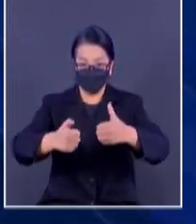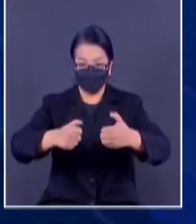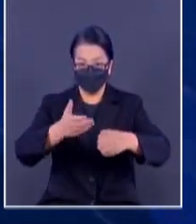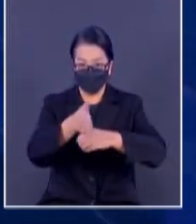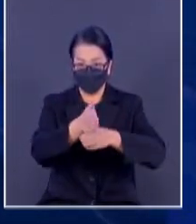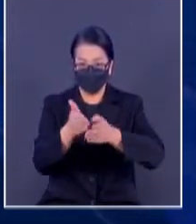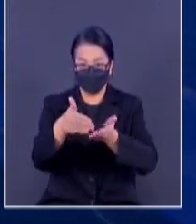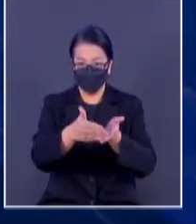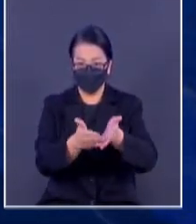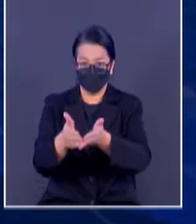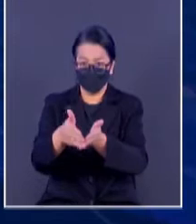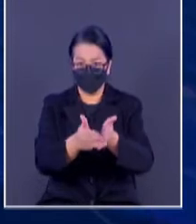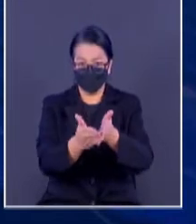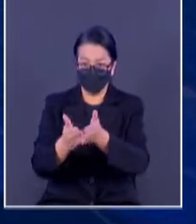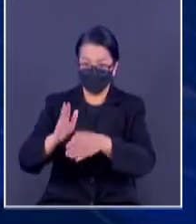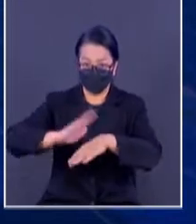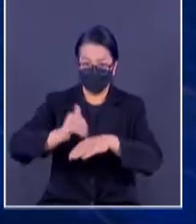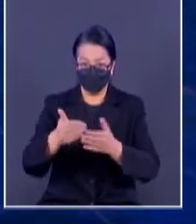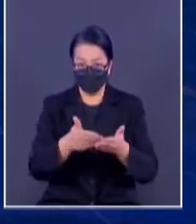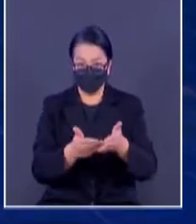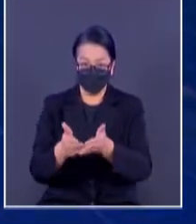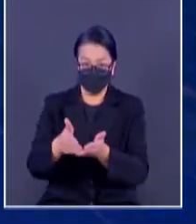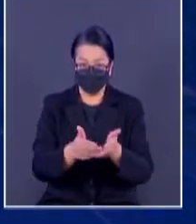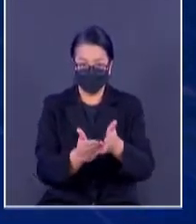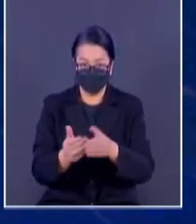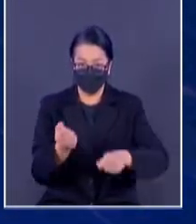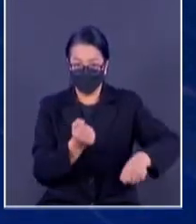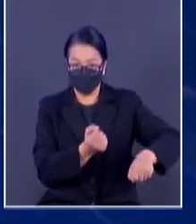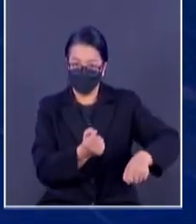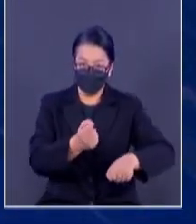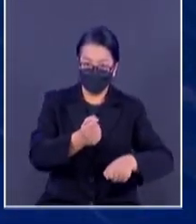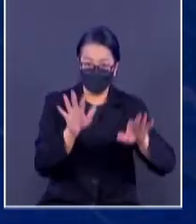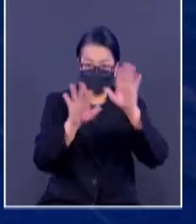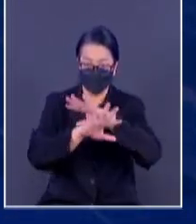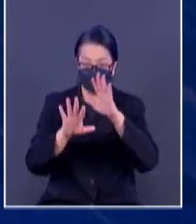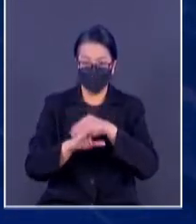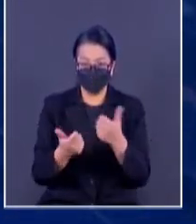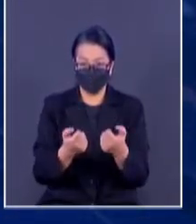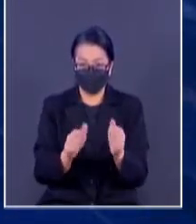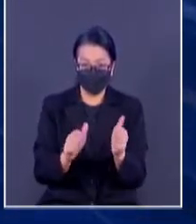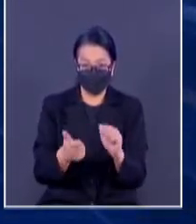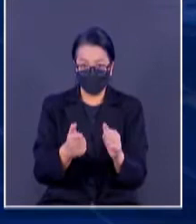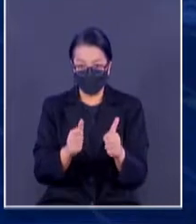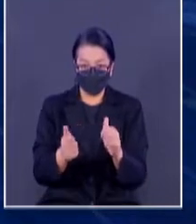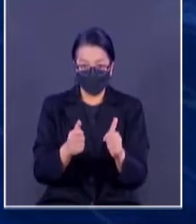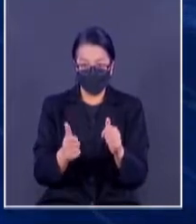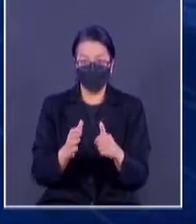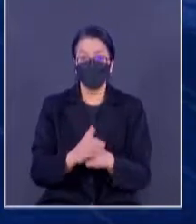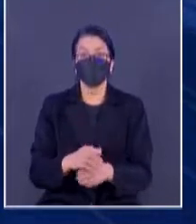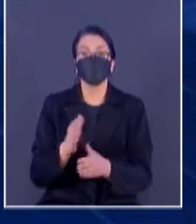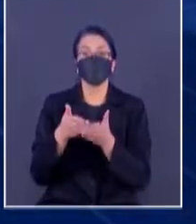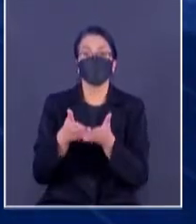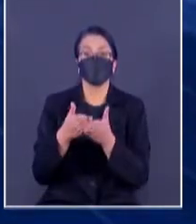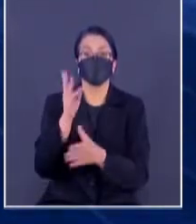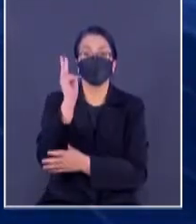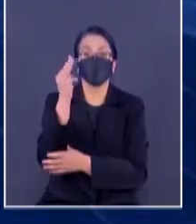ลาบังคับไปนะฮะ ให้เห็นความสามารถให้เห็นสมรรถนะ ค่ะที่คุณผู้ชมเห็นนะคะก็เป็นตัวอย่างเรือไม้บังคับ